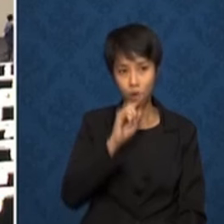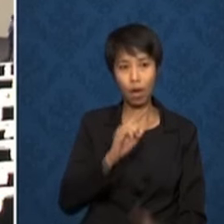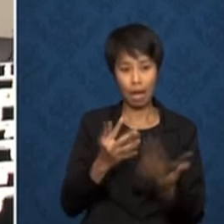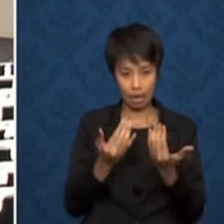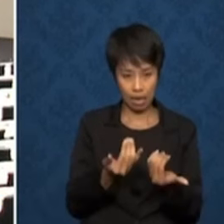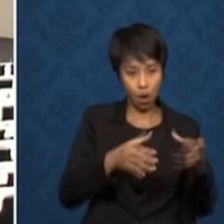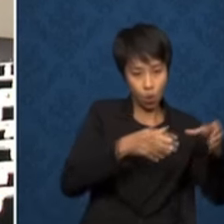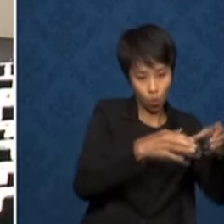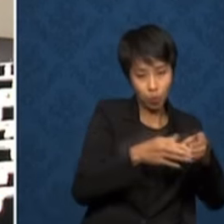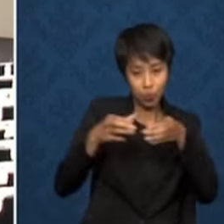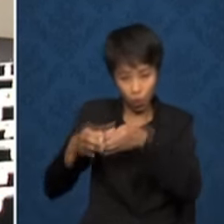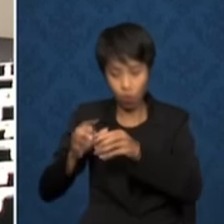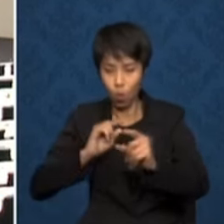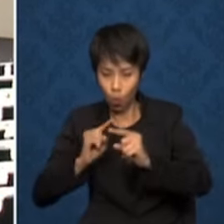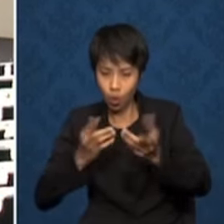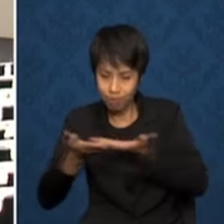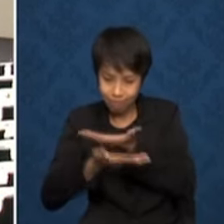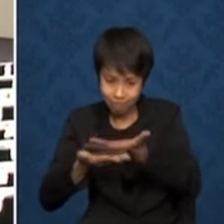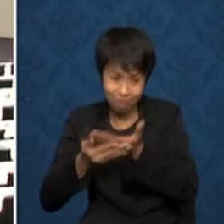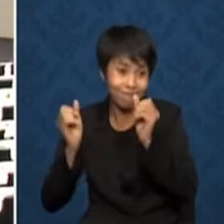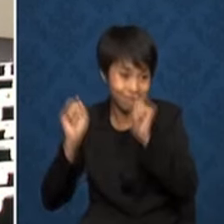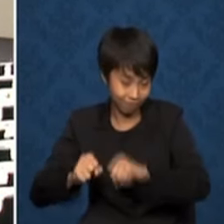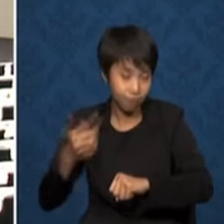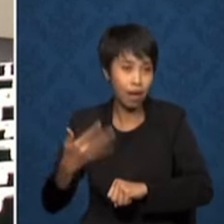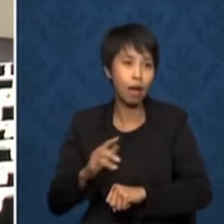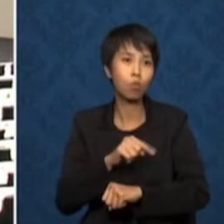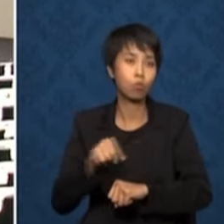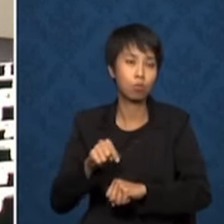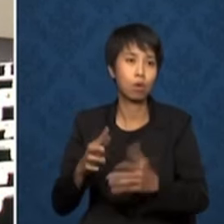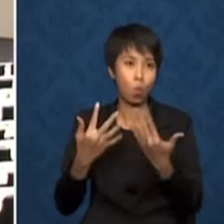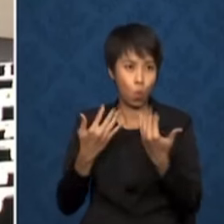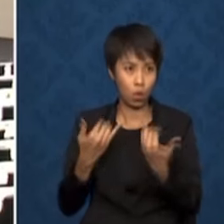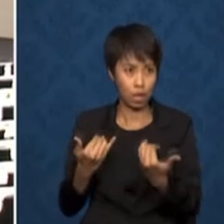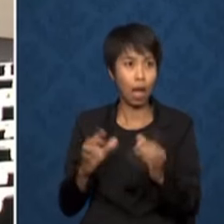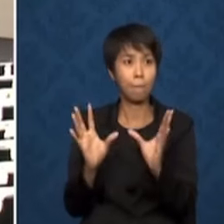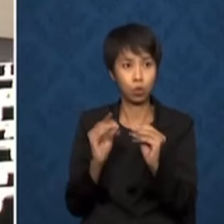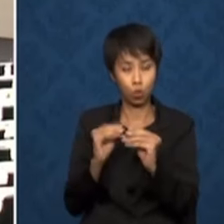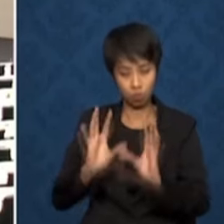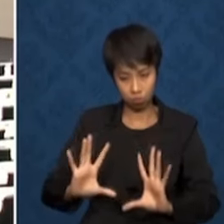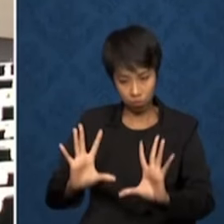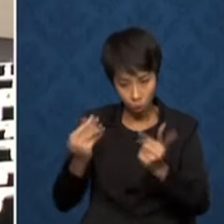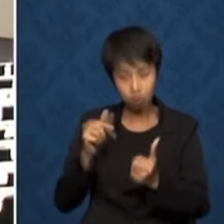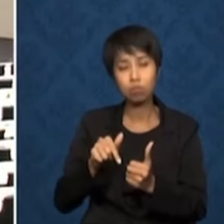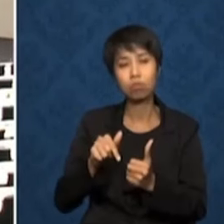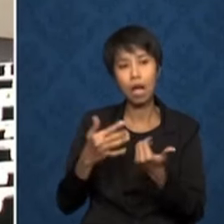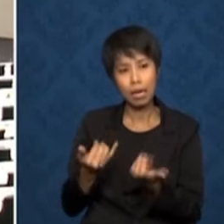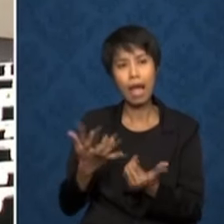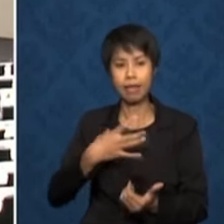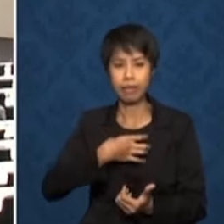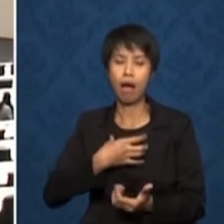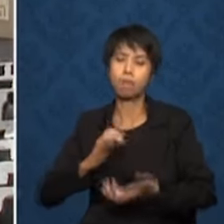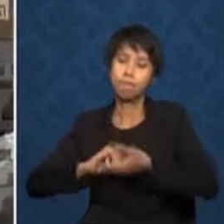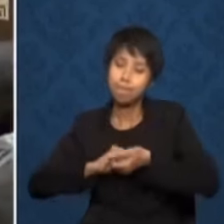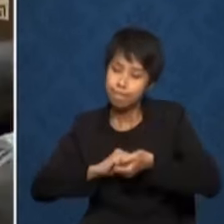ทั้ง 2ฝ่ายคุยกันในเรื่องนี้เนี่ยว่าเราจะจบการประชุมในวันนี้เนี่ยด้วยความร่วมมือที่